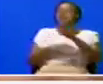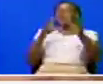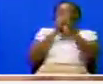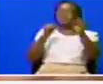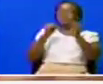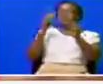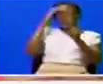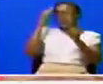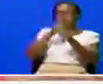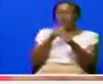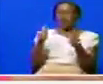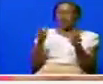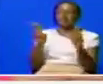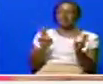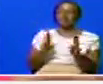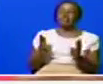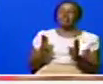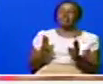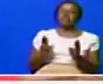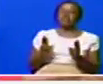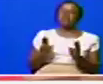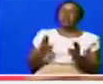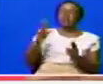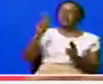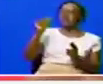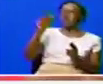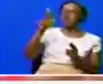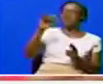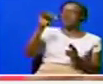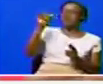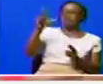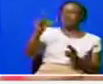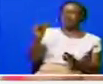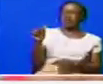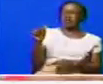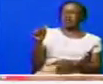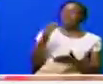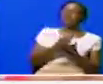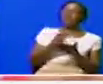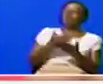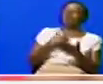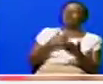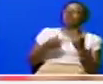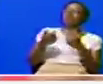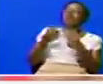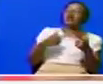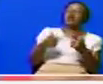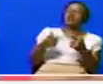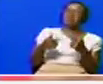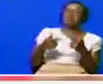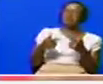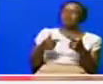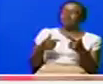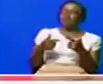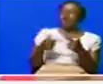him, Mr. Muthiora Kariara. We definitely have come to a close of